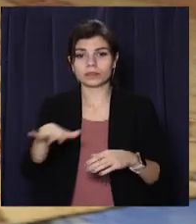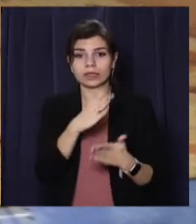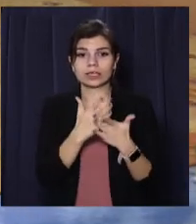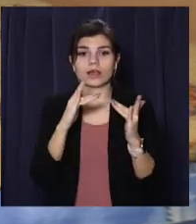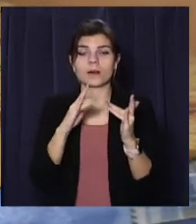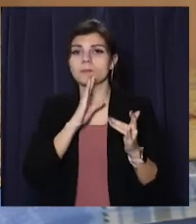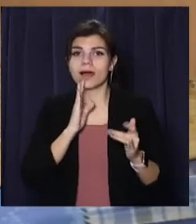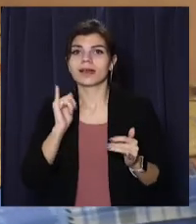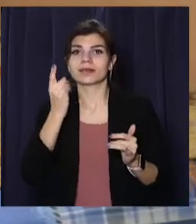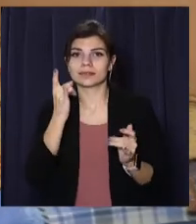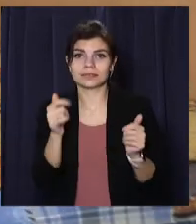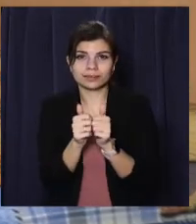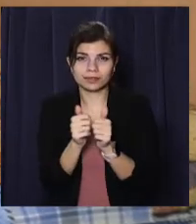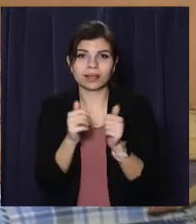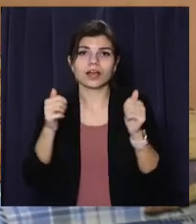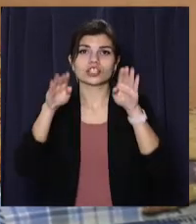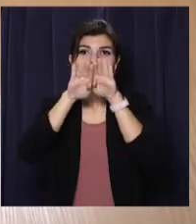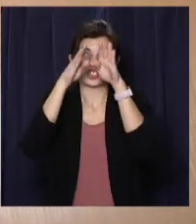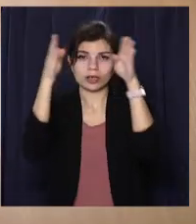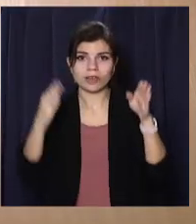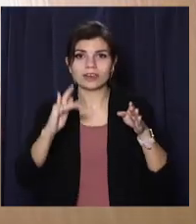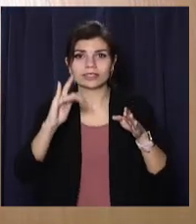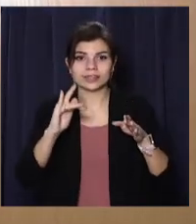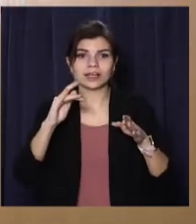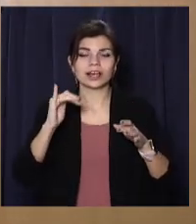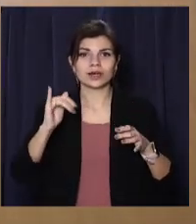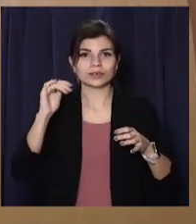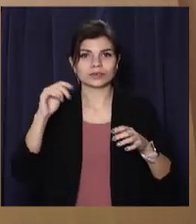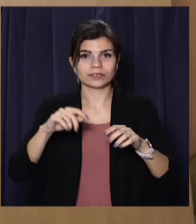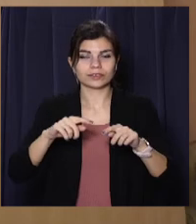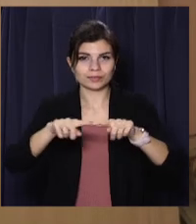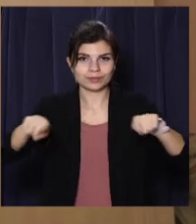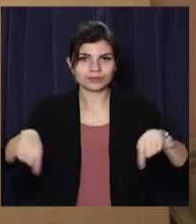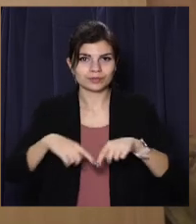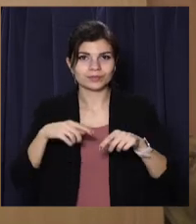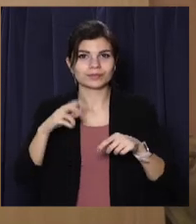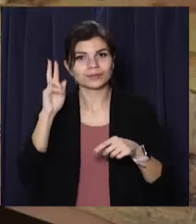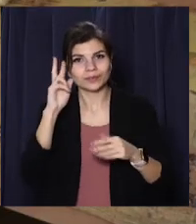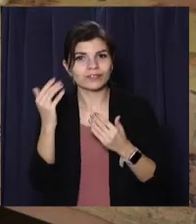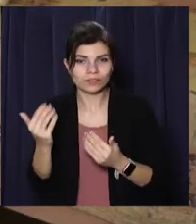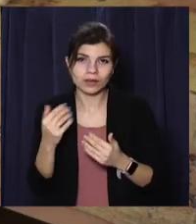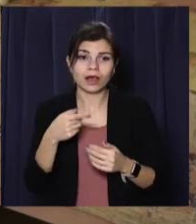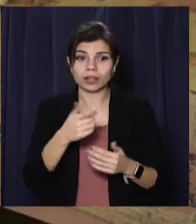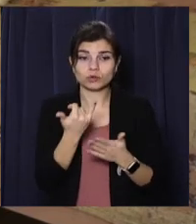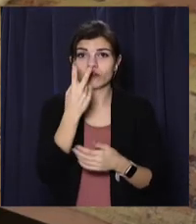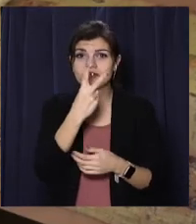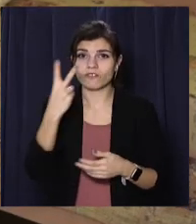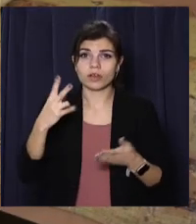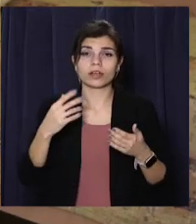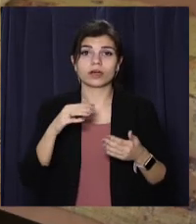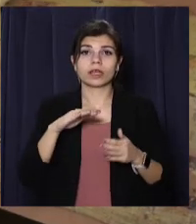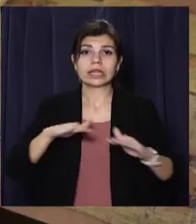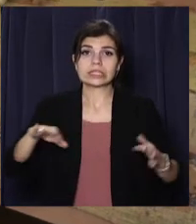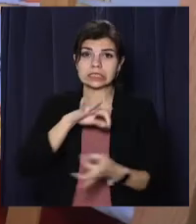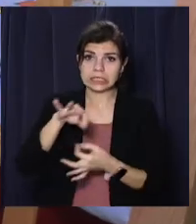для мами та малечі, декілька шафок, дитячі стільці та горщики. Зараз там безкоштовно мешкають 22 людини. Це